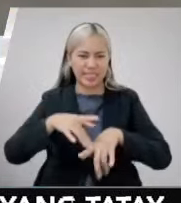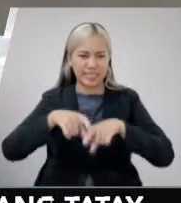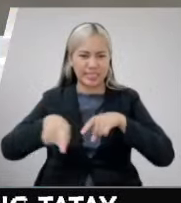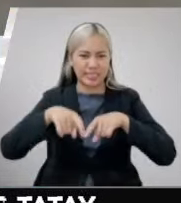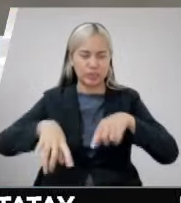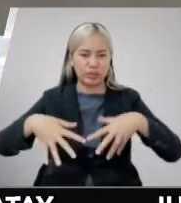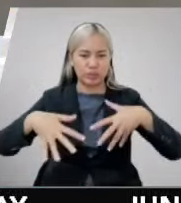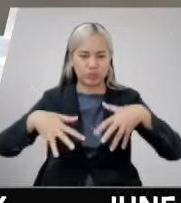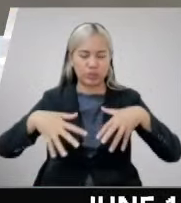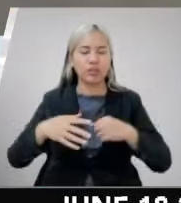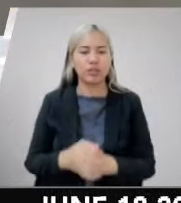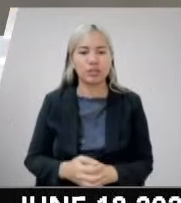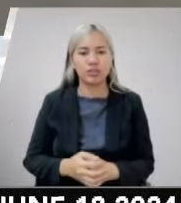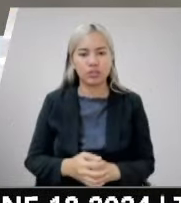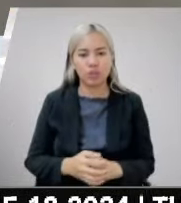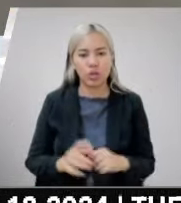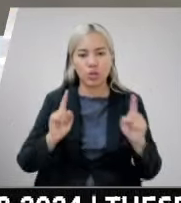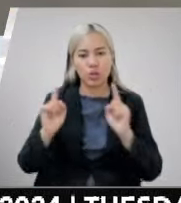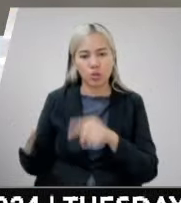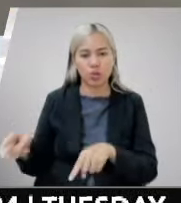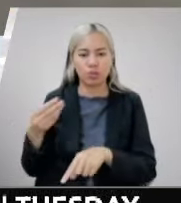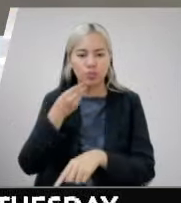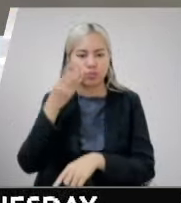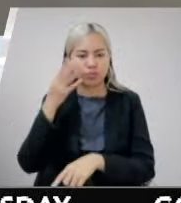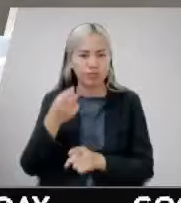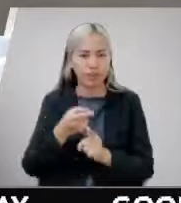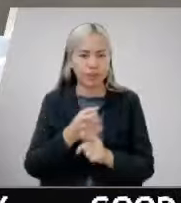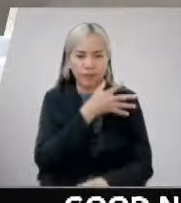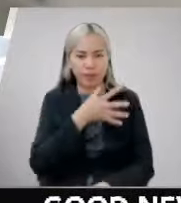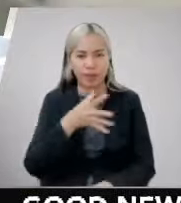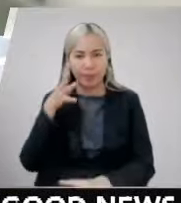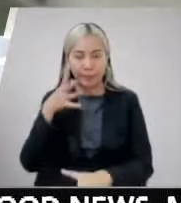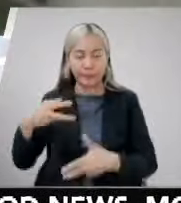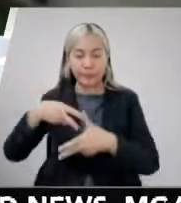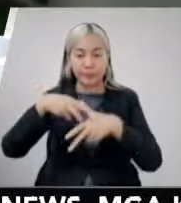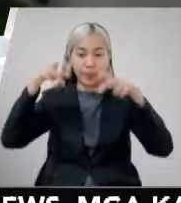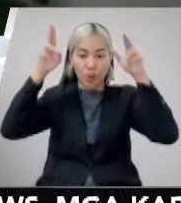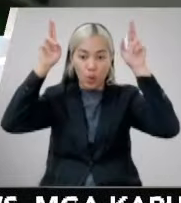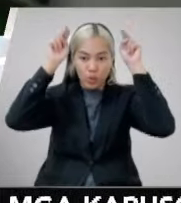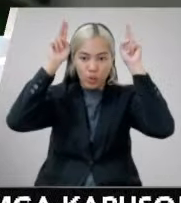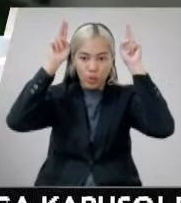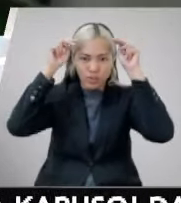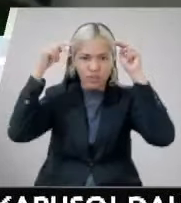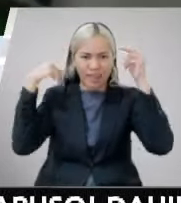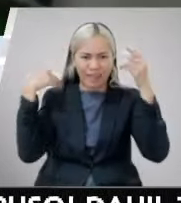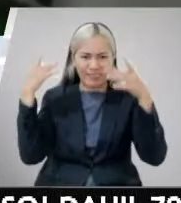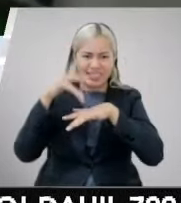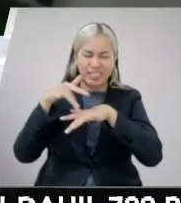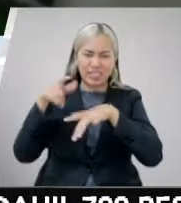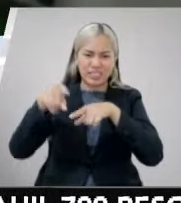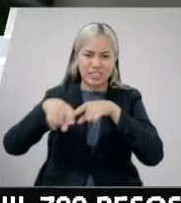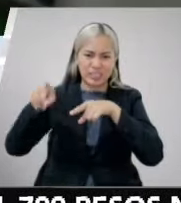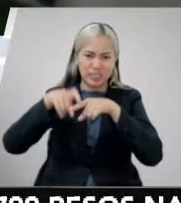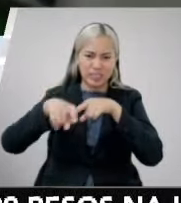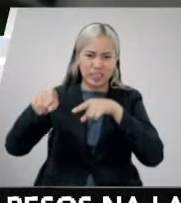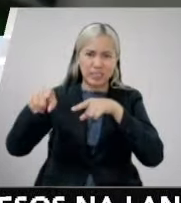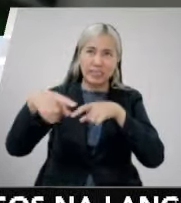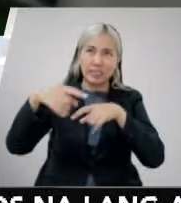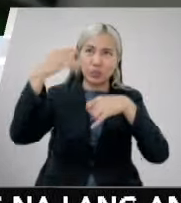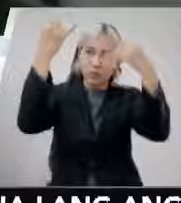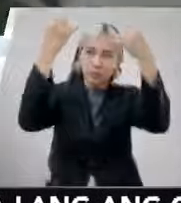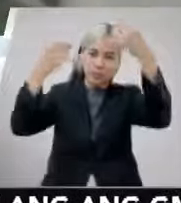galing sa palengke ang biktima sakay ng kanyang kabayo nang masagi nila ang nakalaylay na kable sa bayan ng South Upi. Hindi